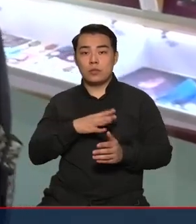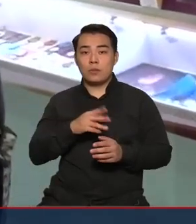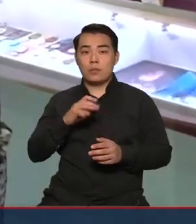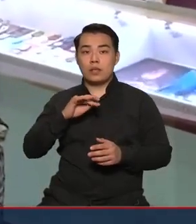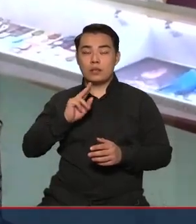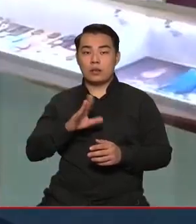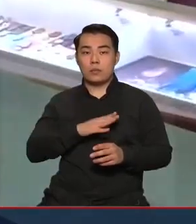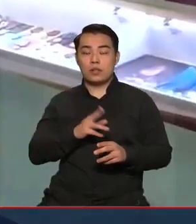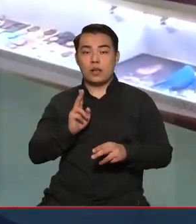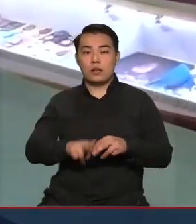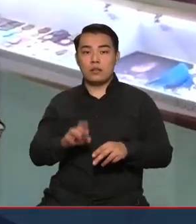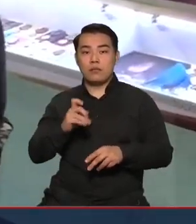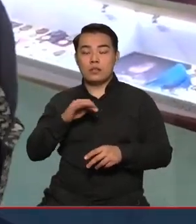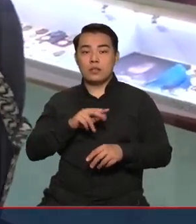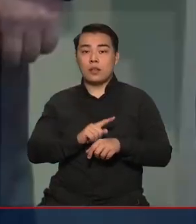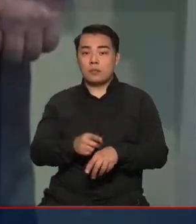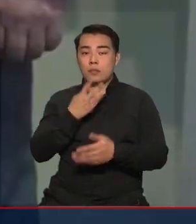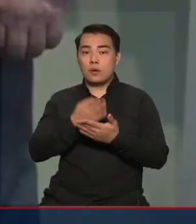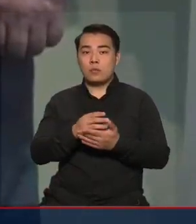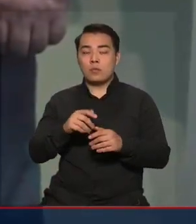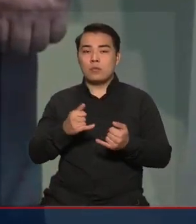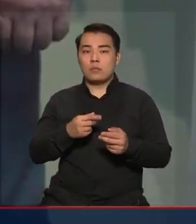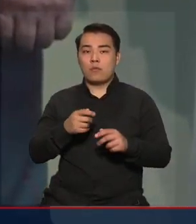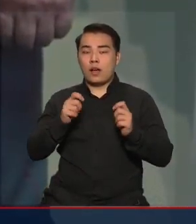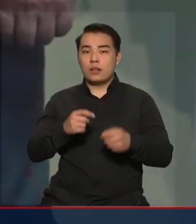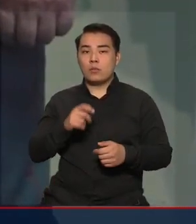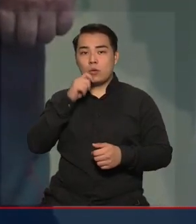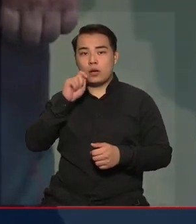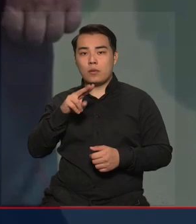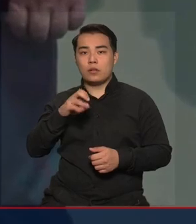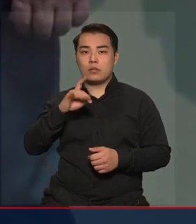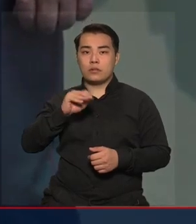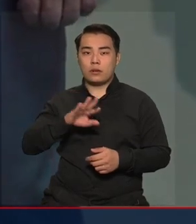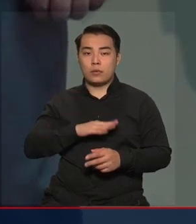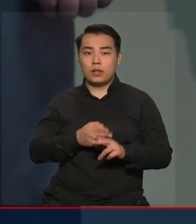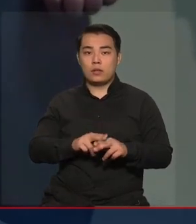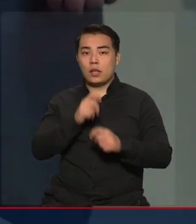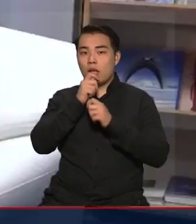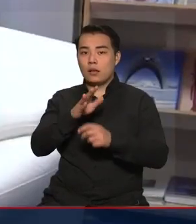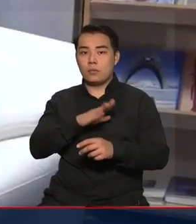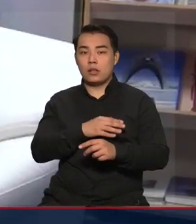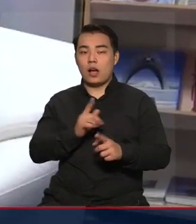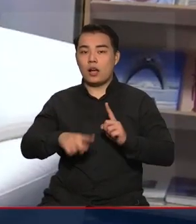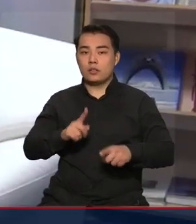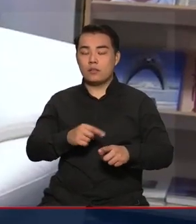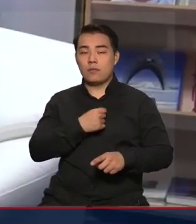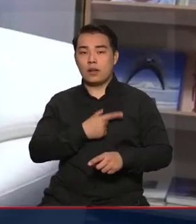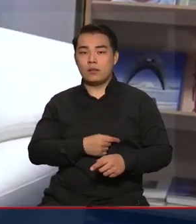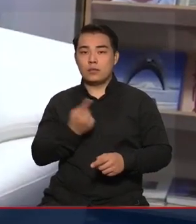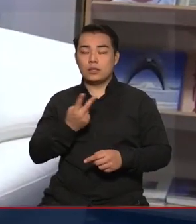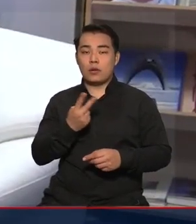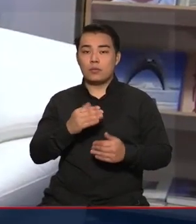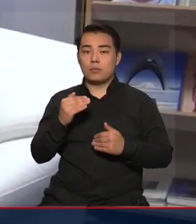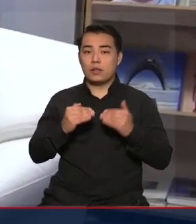курсы связистов. Участвовала в боях за Украину, Молдову, Румынию и Венгрию. Награждена орденом Отечественной войны второй